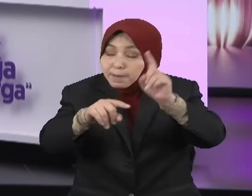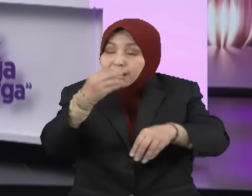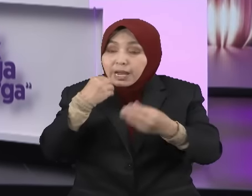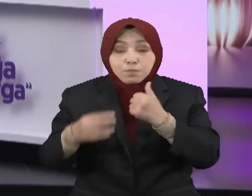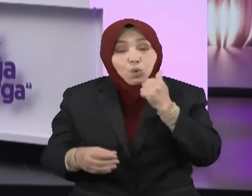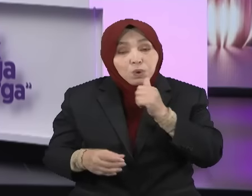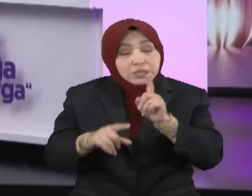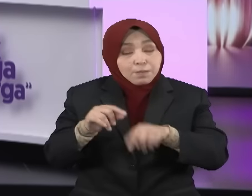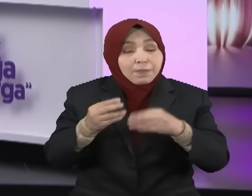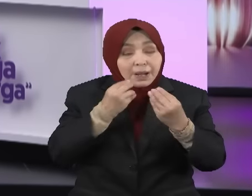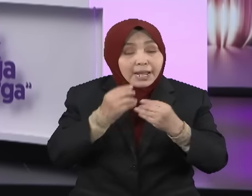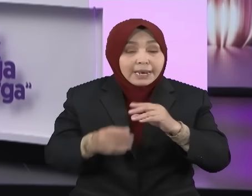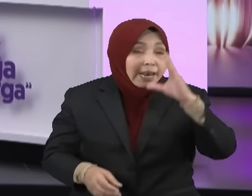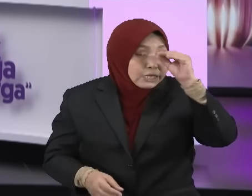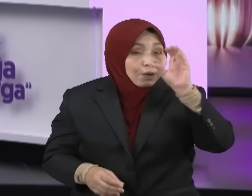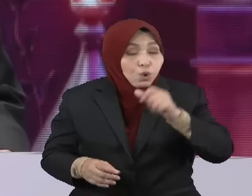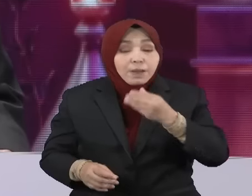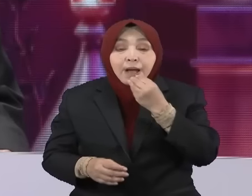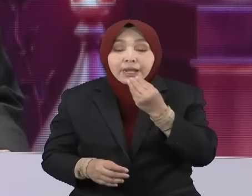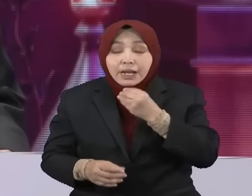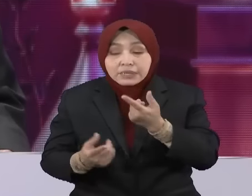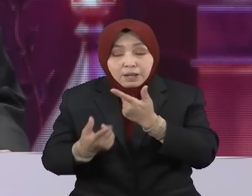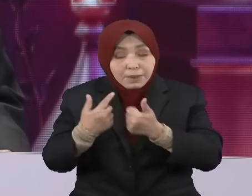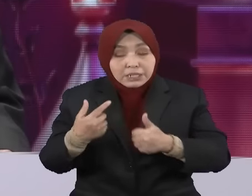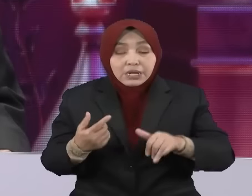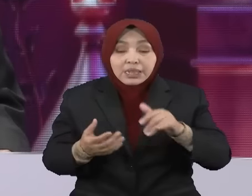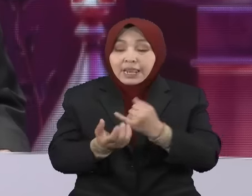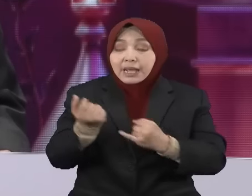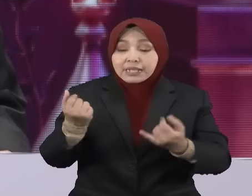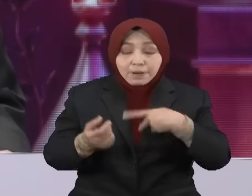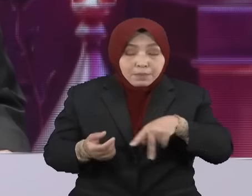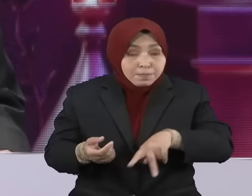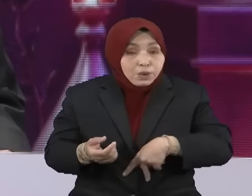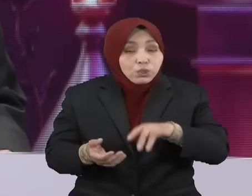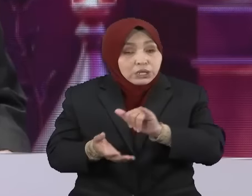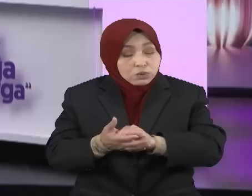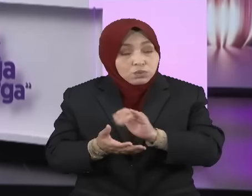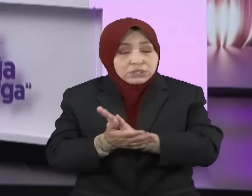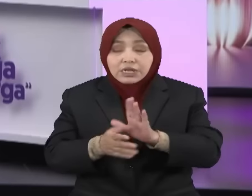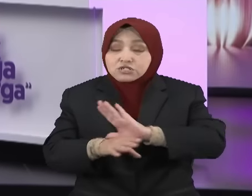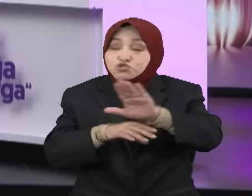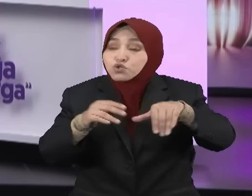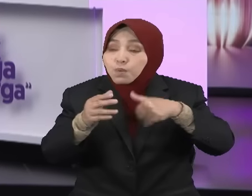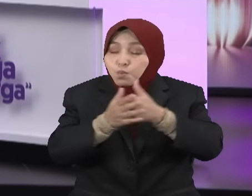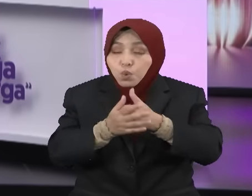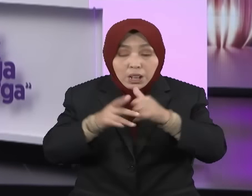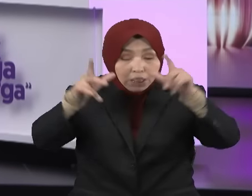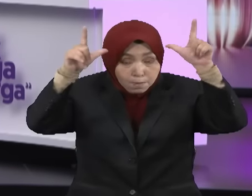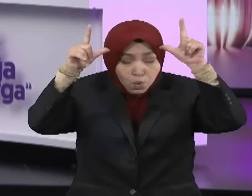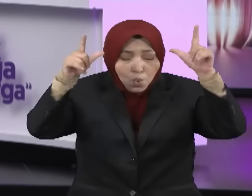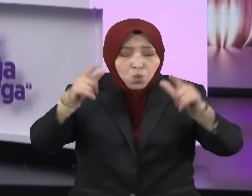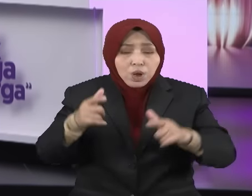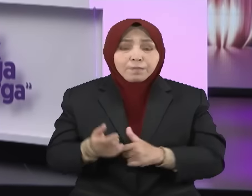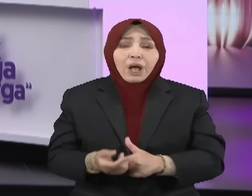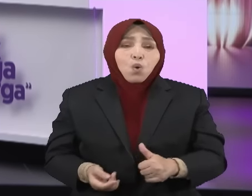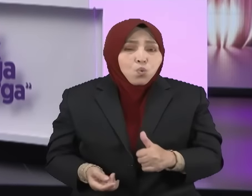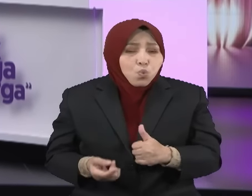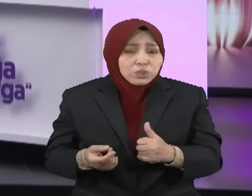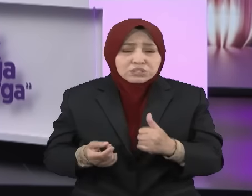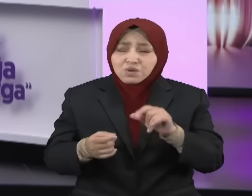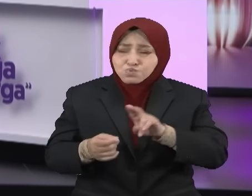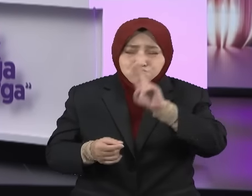perempuan tak boleh makan, orang lelaki boleh makan daripada lahir daripada perut tersebut. Dan semua lembu, unta memang lahir daripada perut unta,